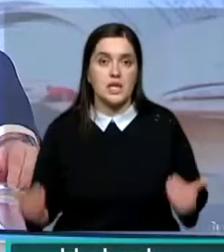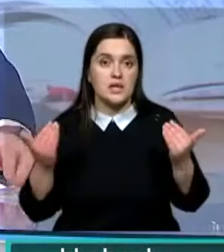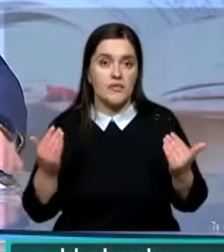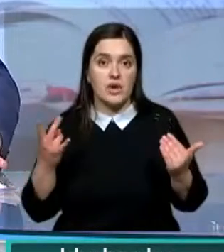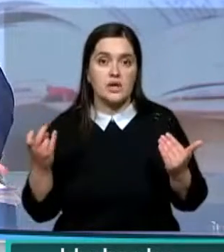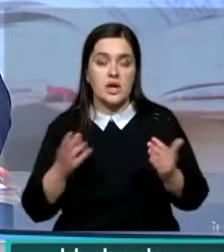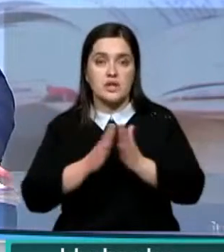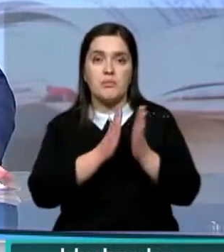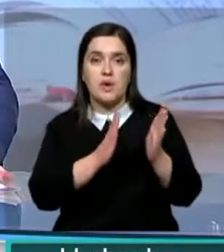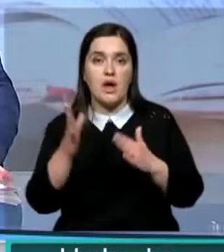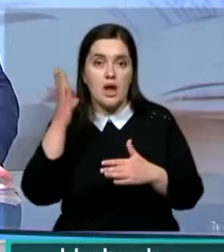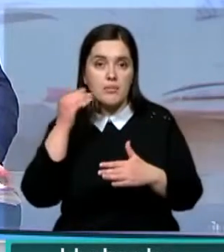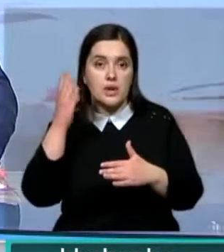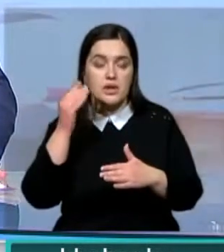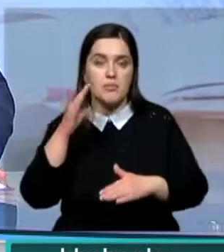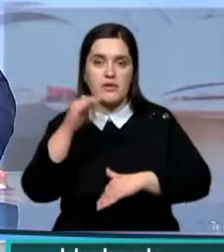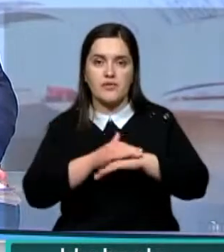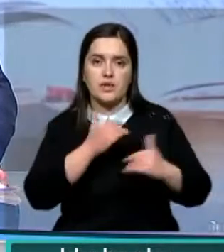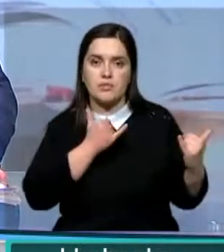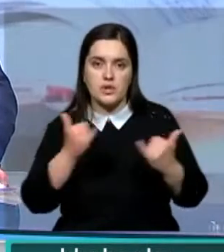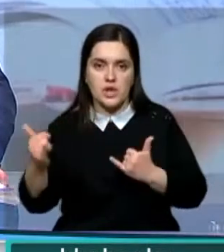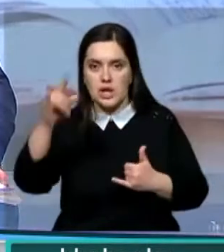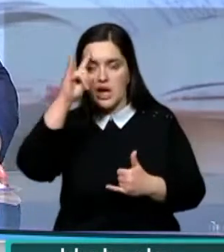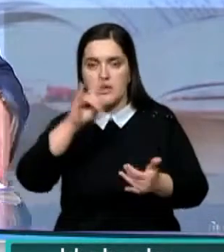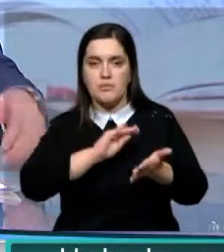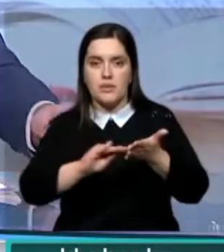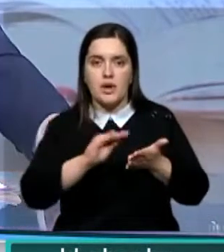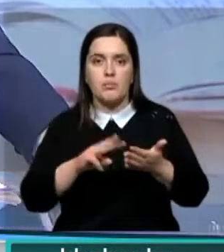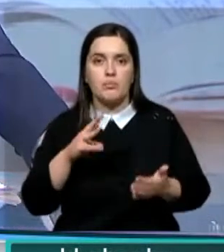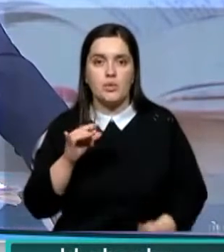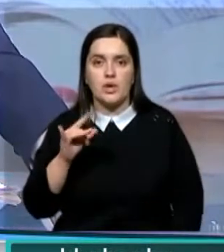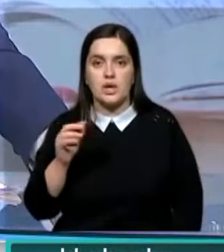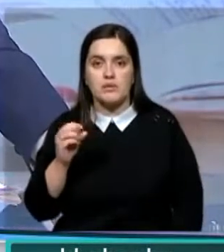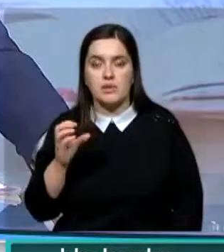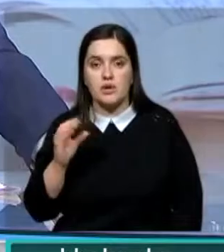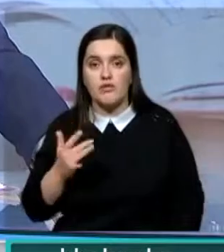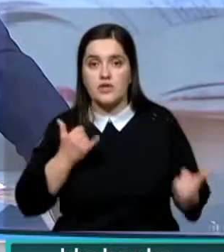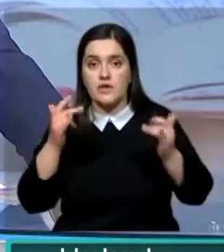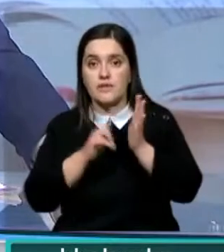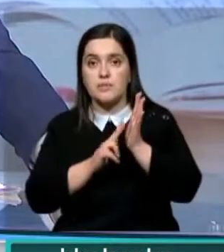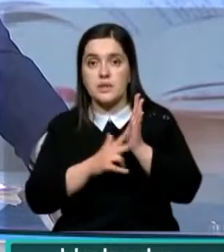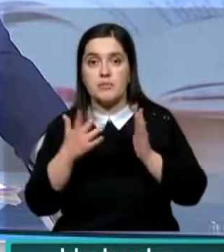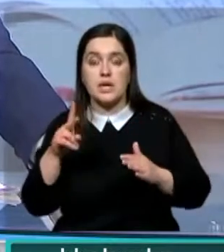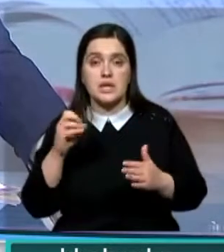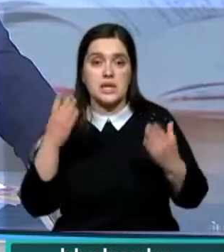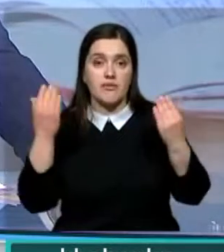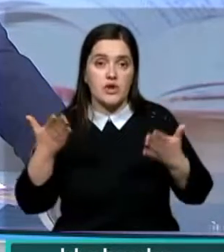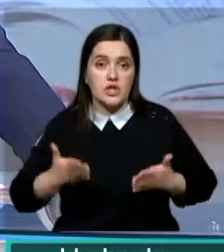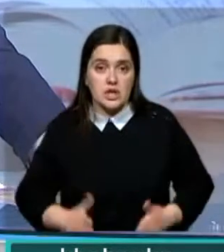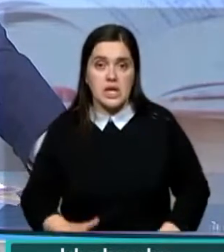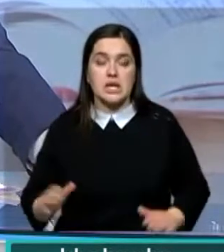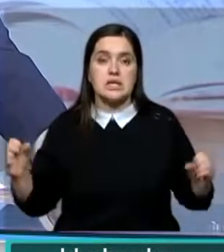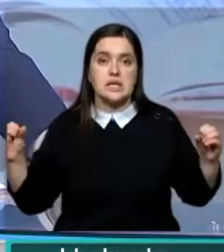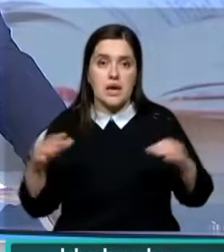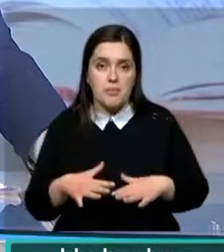Сегодня в Национальной библиотеке в Алматы прошел вечер, посвященный памяти казахского писателя Саина Муратбекова. В честь 85-летия со дня его